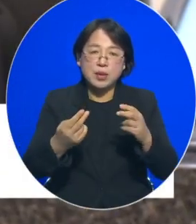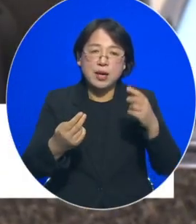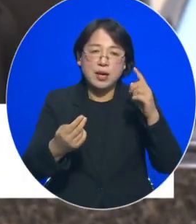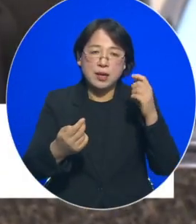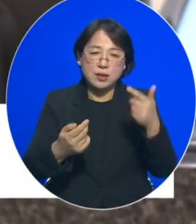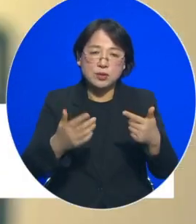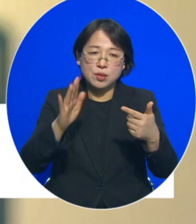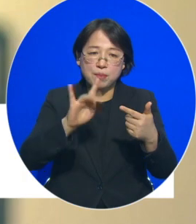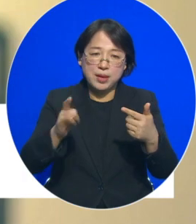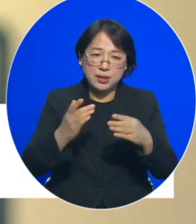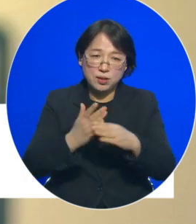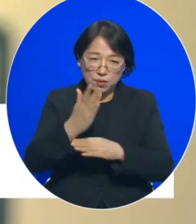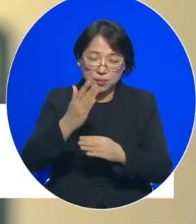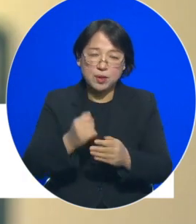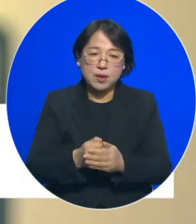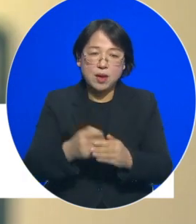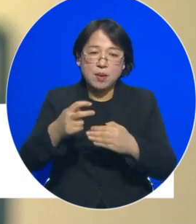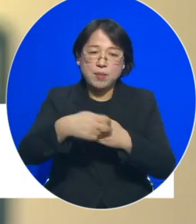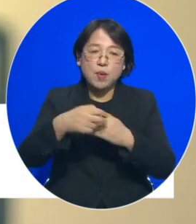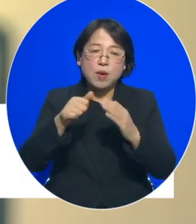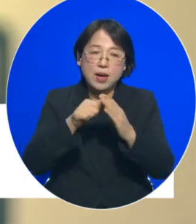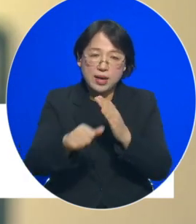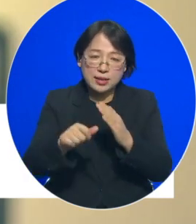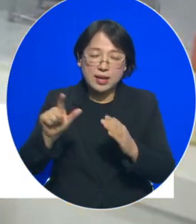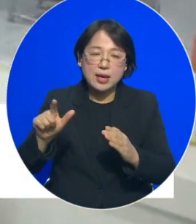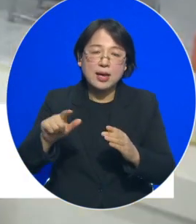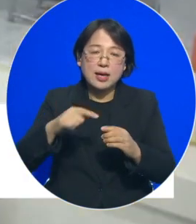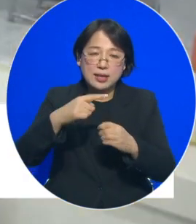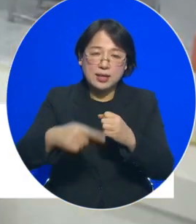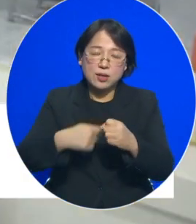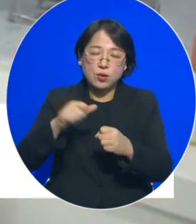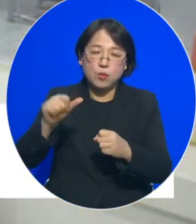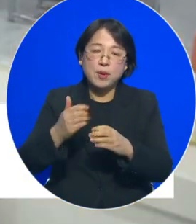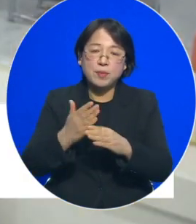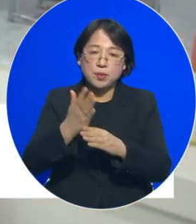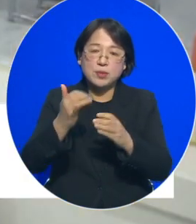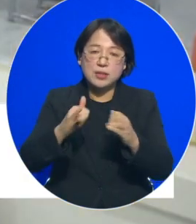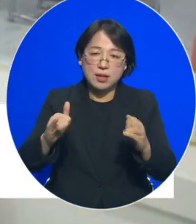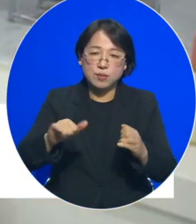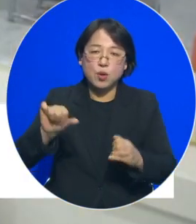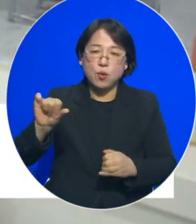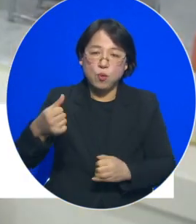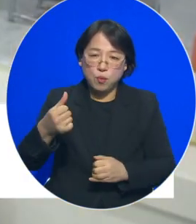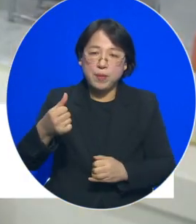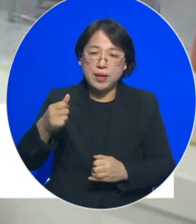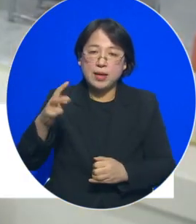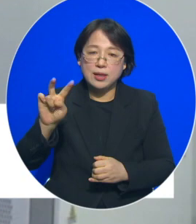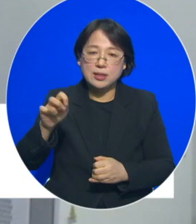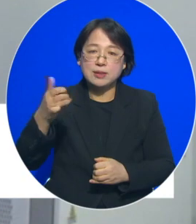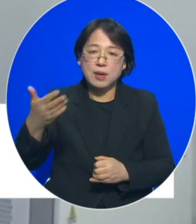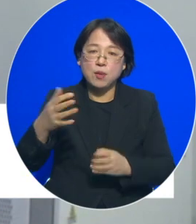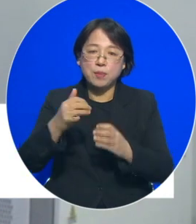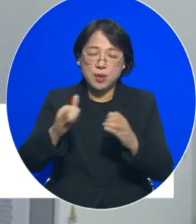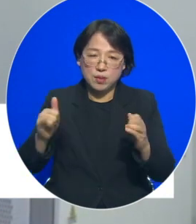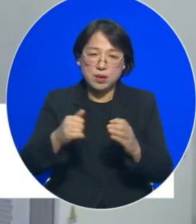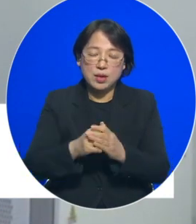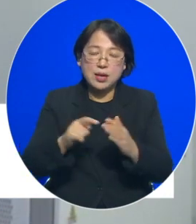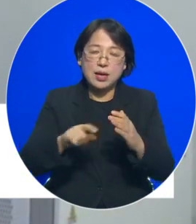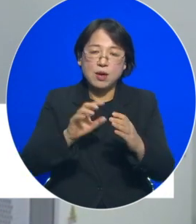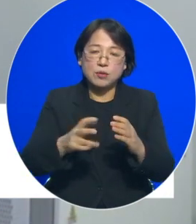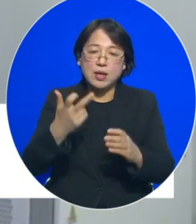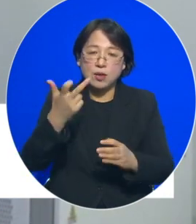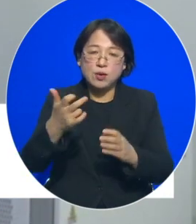횟수가 1년에 500번을 넘는 경우도 529명에 달했는데 이 가운데 17명은 무려 1,000번 이상